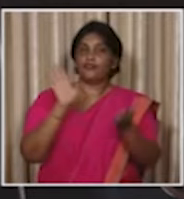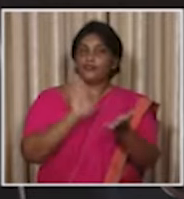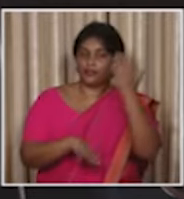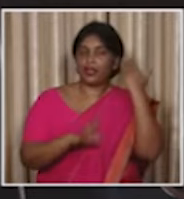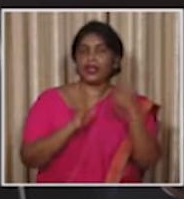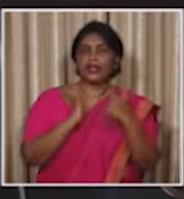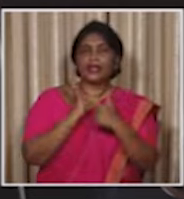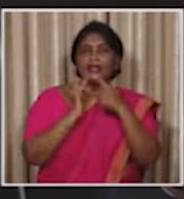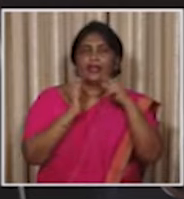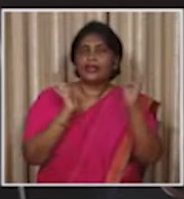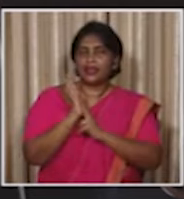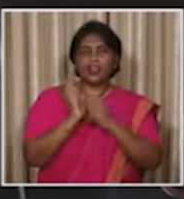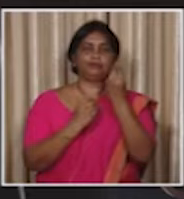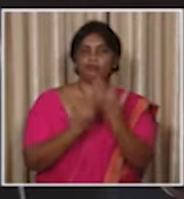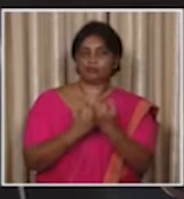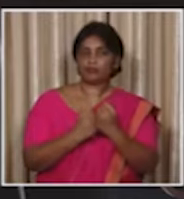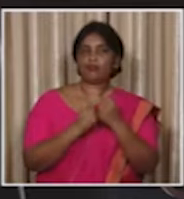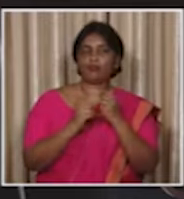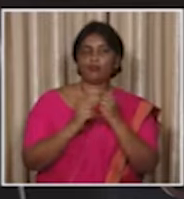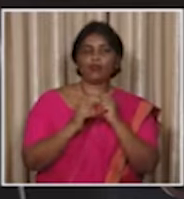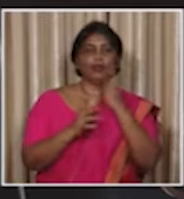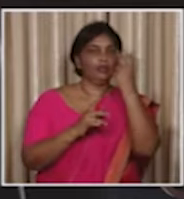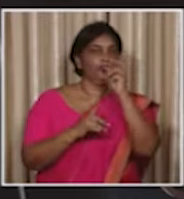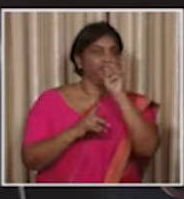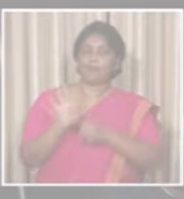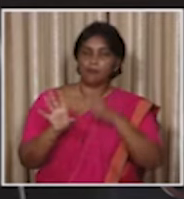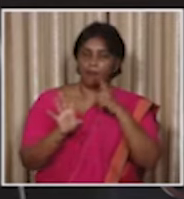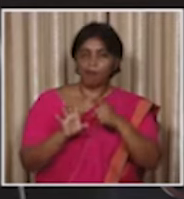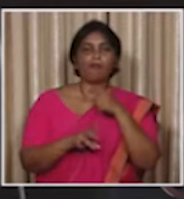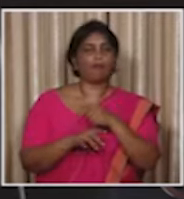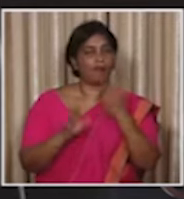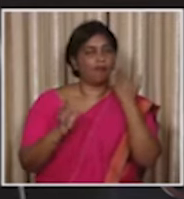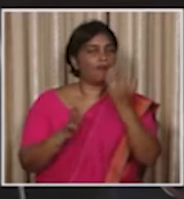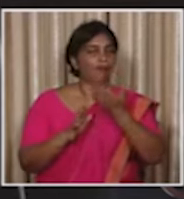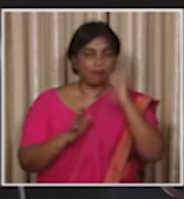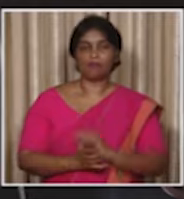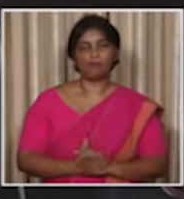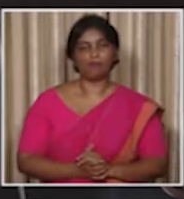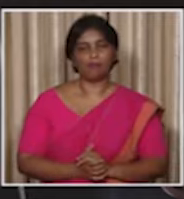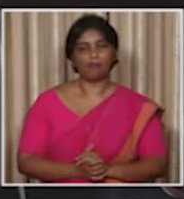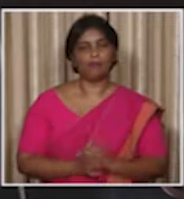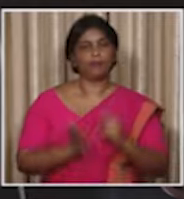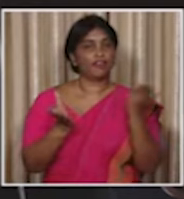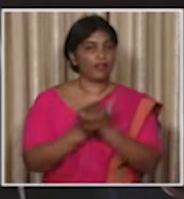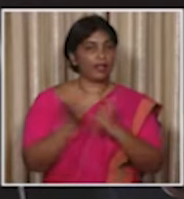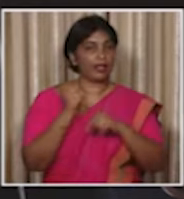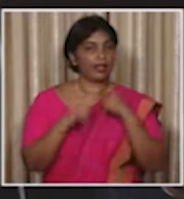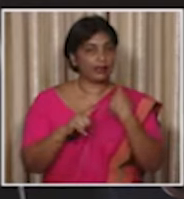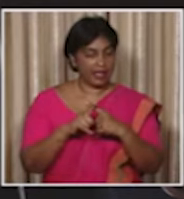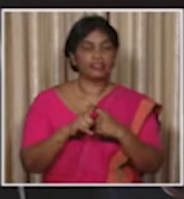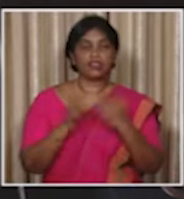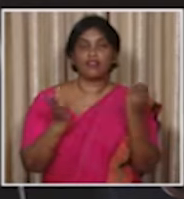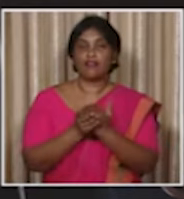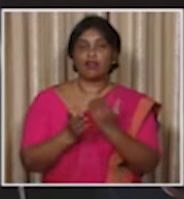TIN නම්බරයක් බදු ලිපි ගොනුවක් විවෘත කරන්න කියලා. එතුමනි මුළු 2023 වර්ෂයේම ඒ අයට පුළුවන් වෙලා තියෙන්නේ බදු ලිපි ගොනු